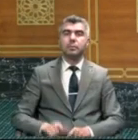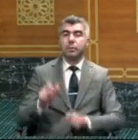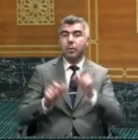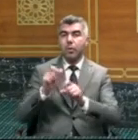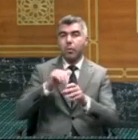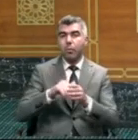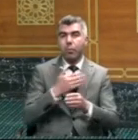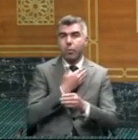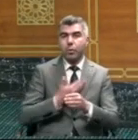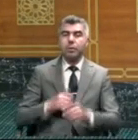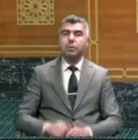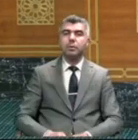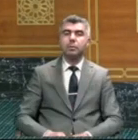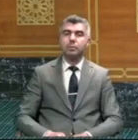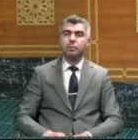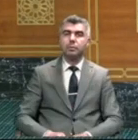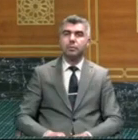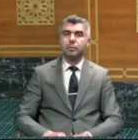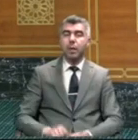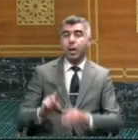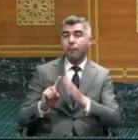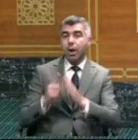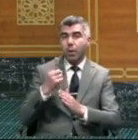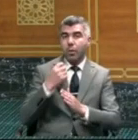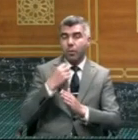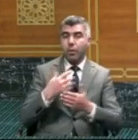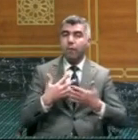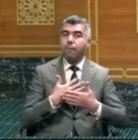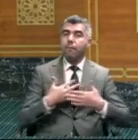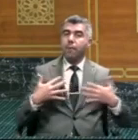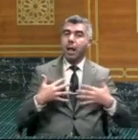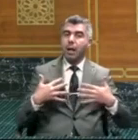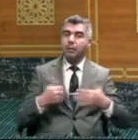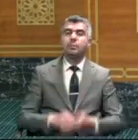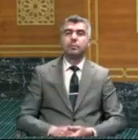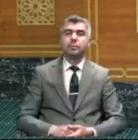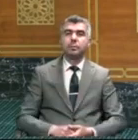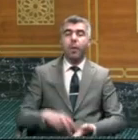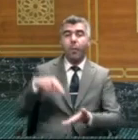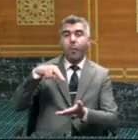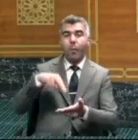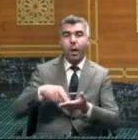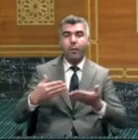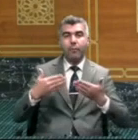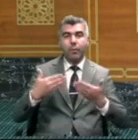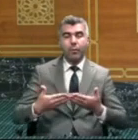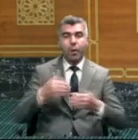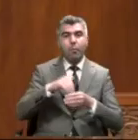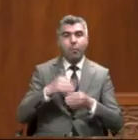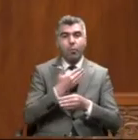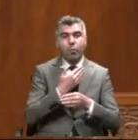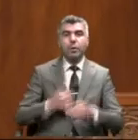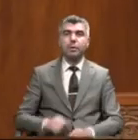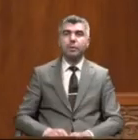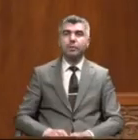المستشاره المحترمون اولا يسعدني ان اقف امام مجلسكم المقار